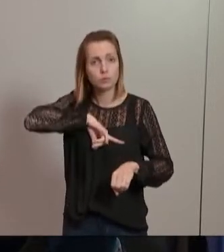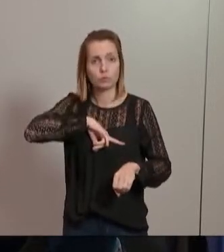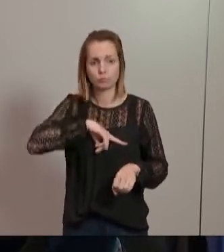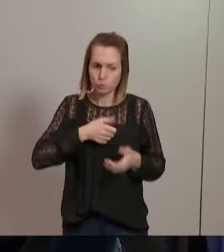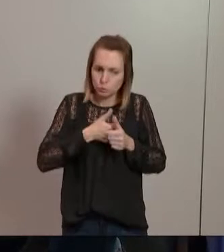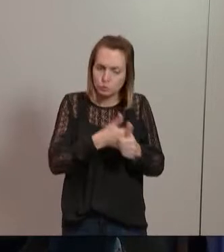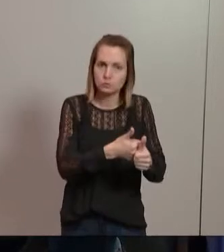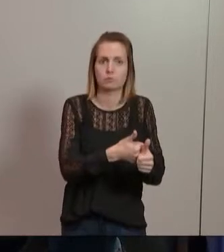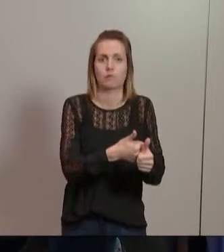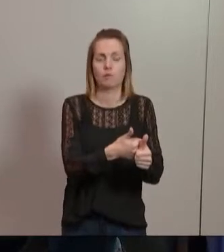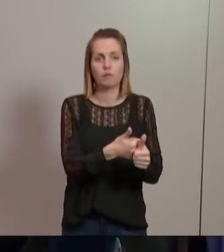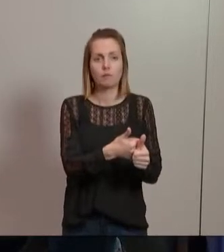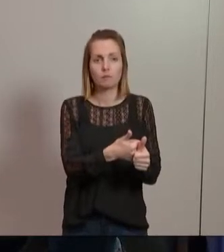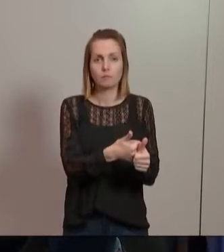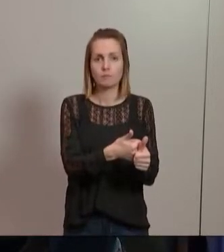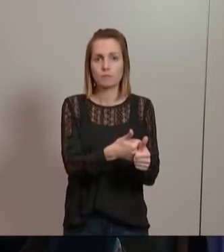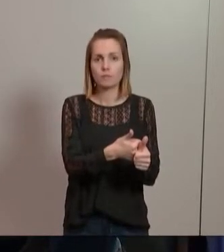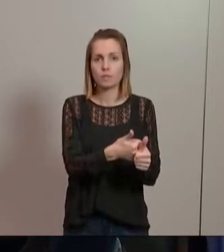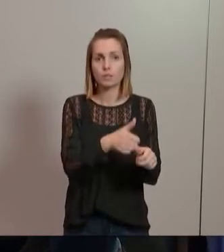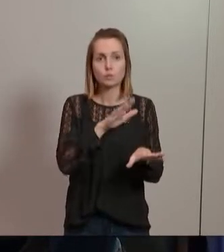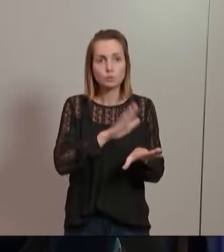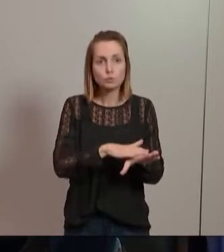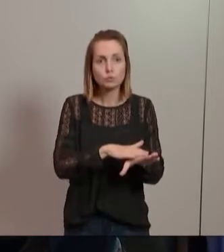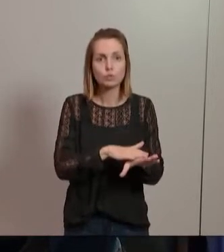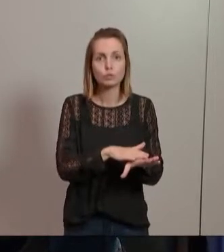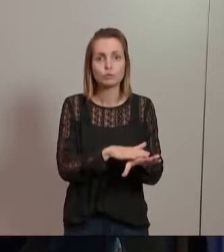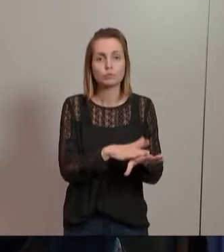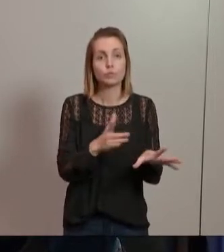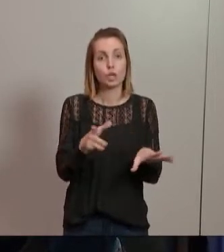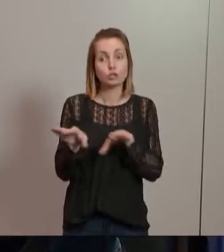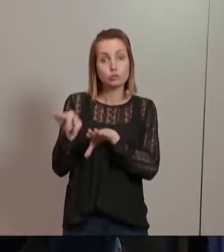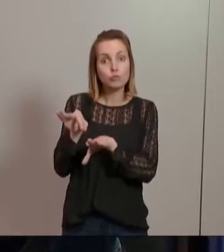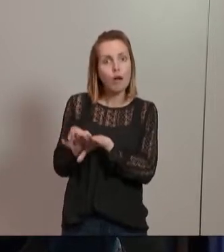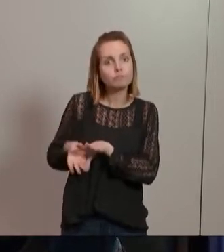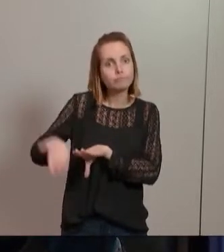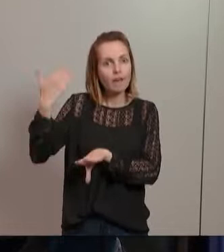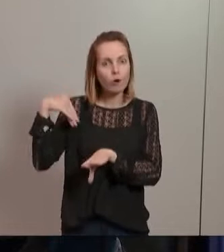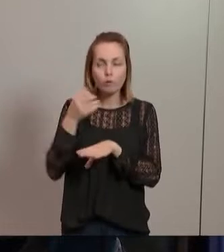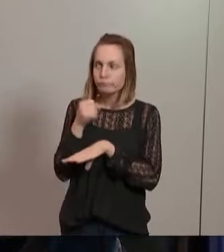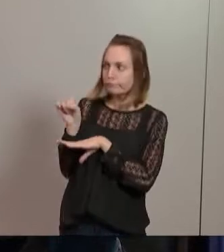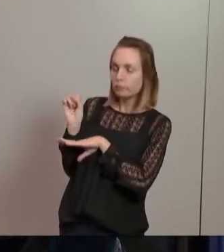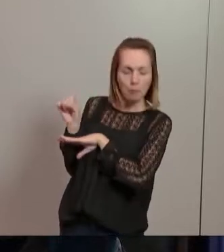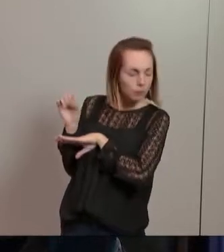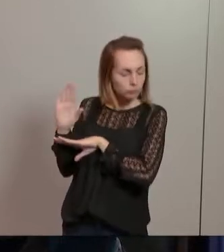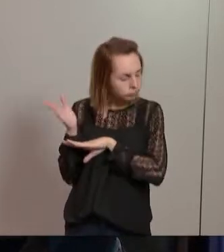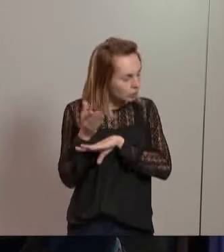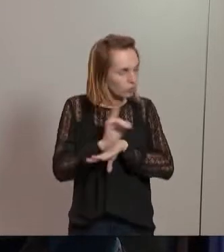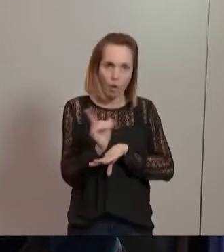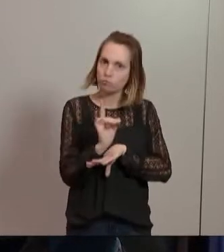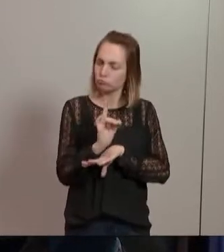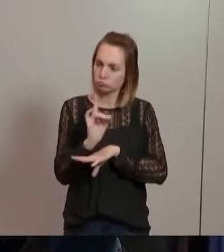inscrivons sans pour autant tourner la tête face aux choix qui ont pu être faits précédemment et qui nous